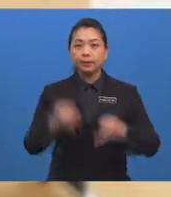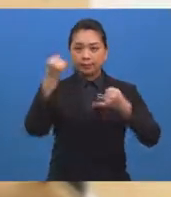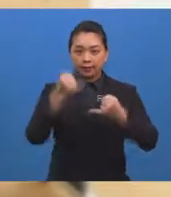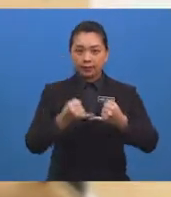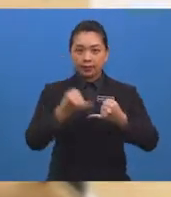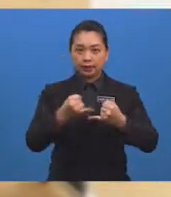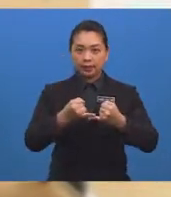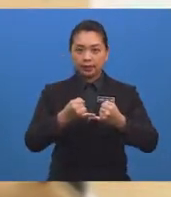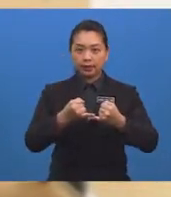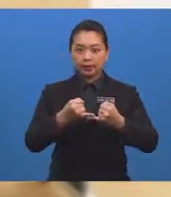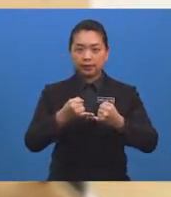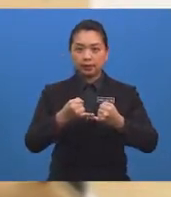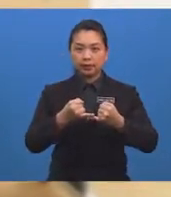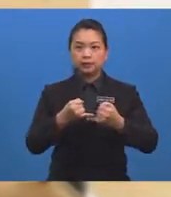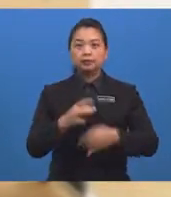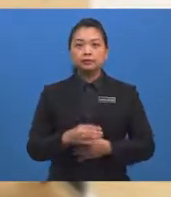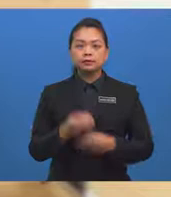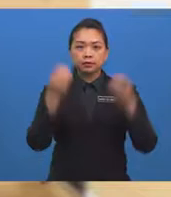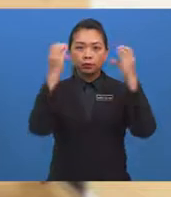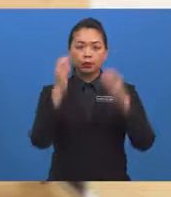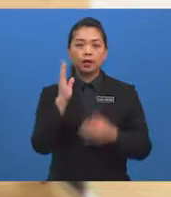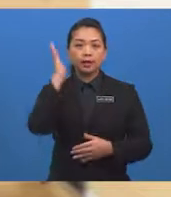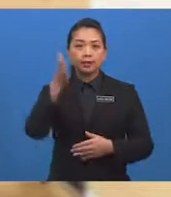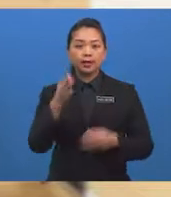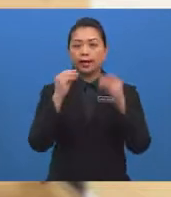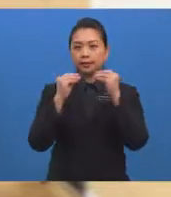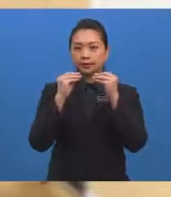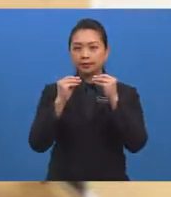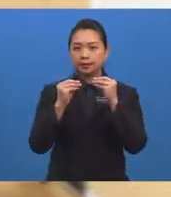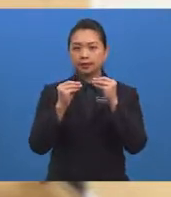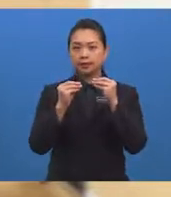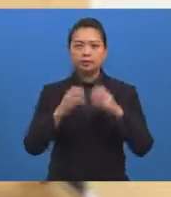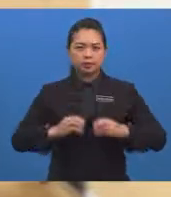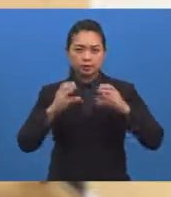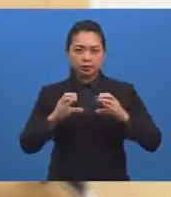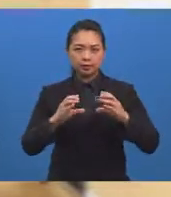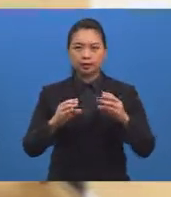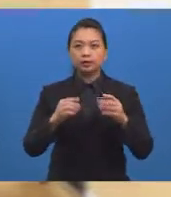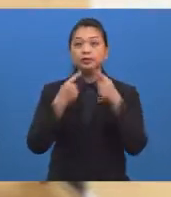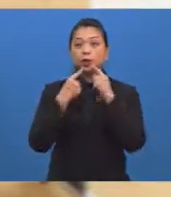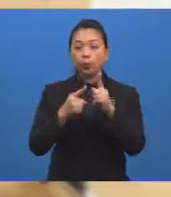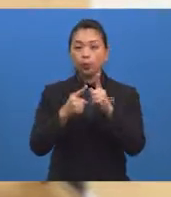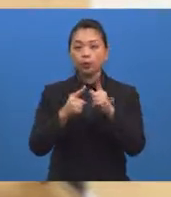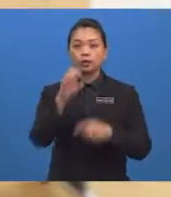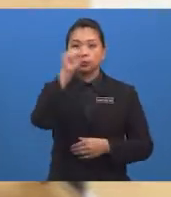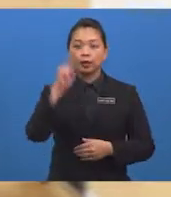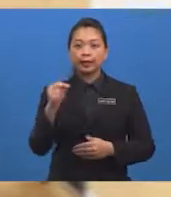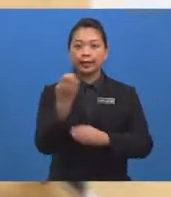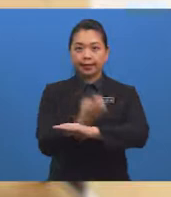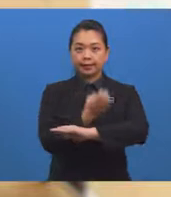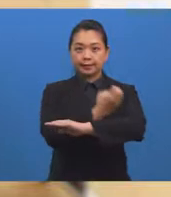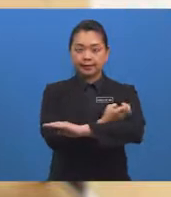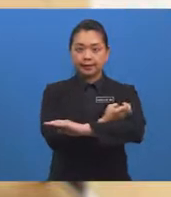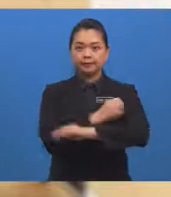rancangan nanti, cikgu juga akan menyentuh tentang teknik-teknik untuk menjawab soalan esei jika soalan yang berkaitan